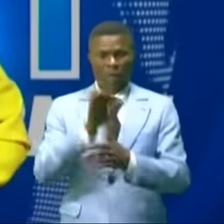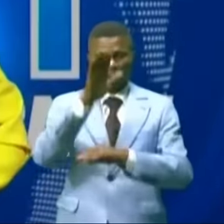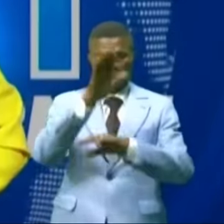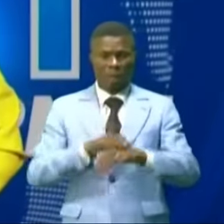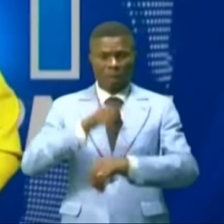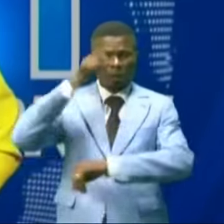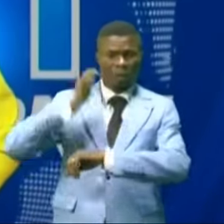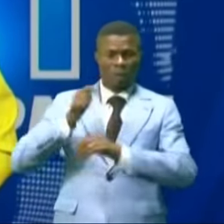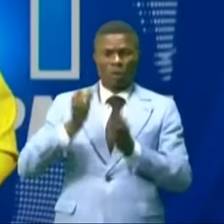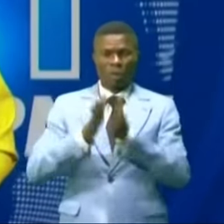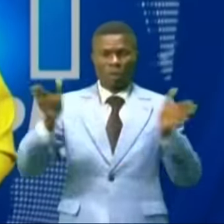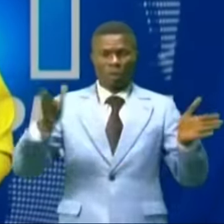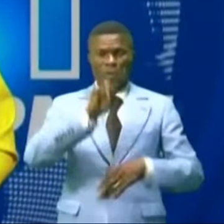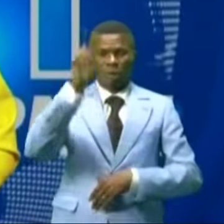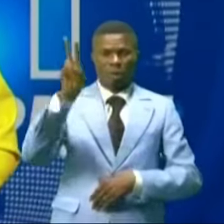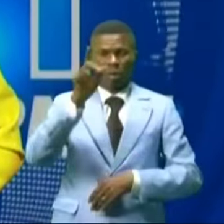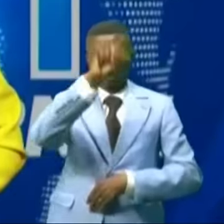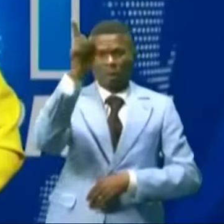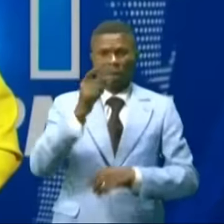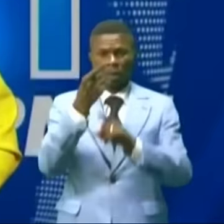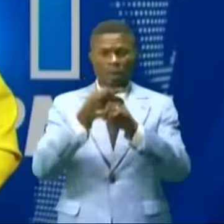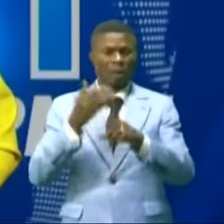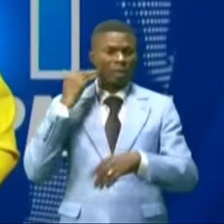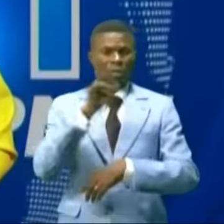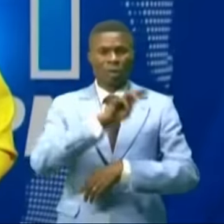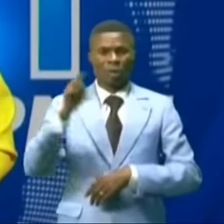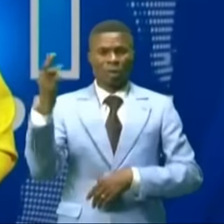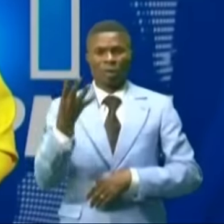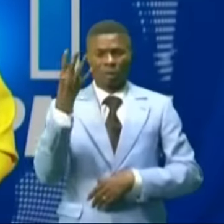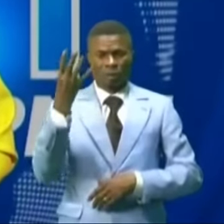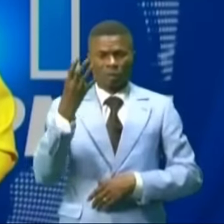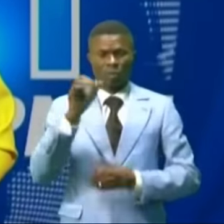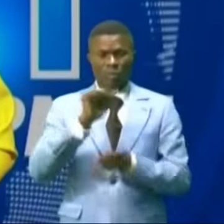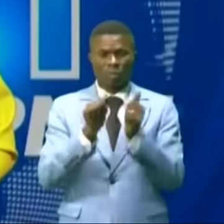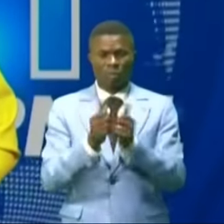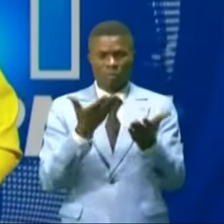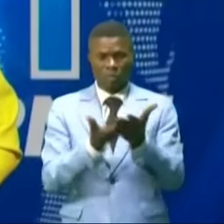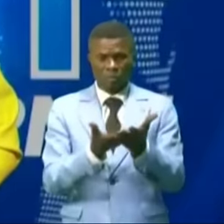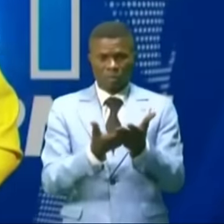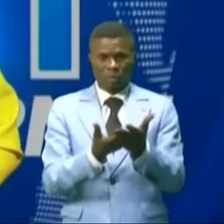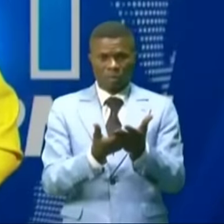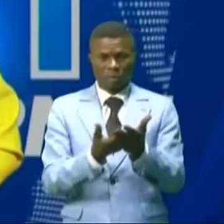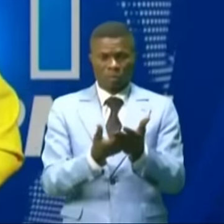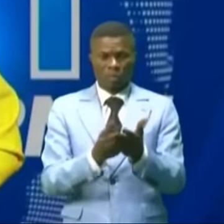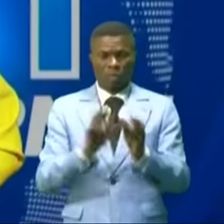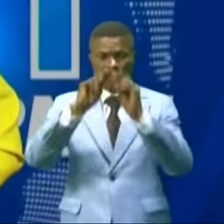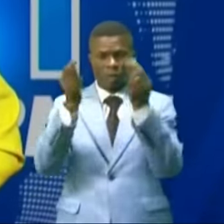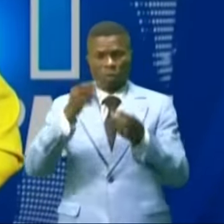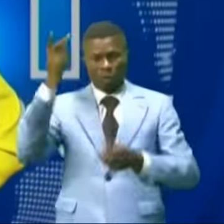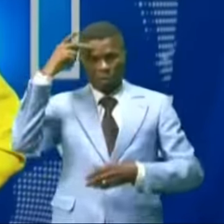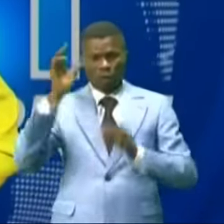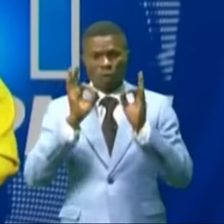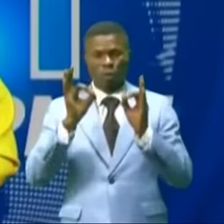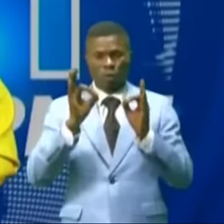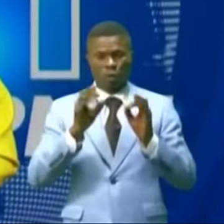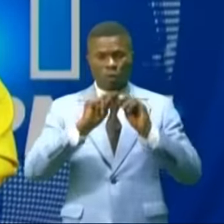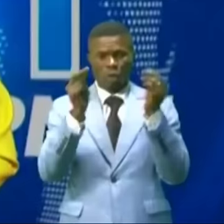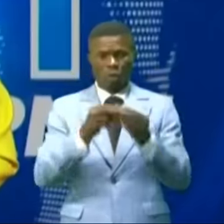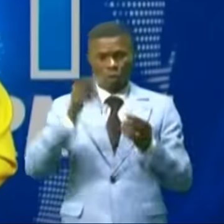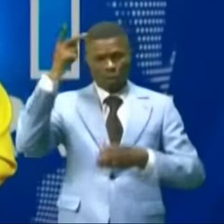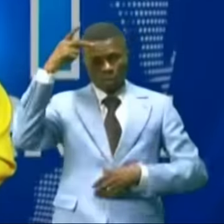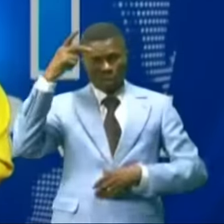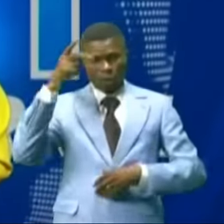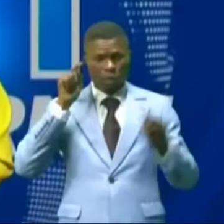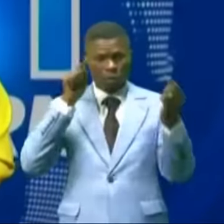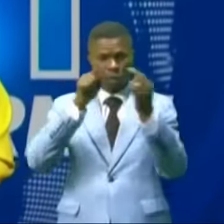audience publique de ce vendredi 31 mai 2024. L'affaire aussi après. Le regroupement politique Nouvel Ordre Politique à